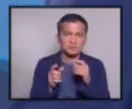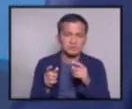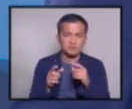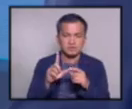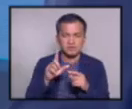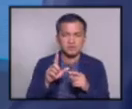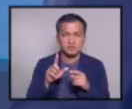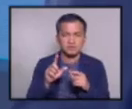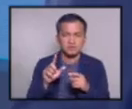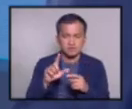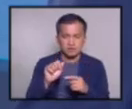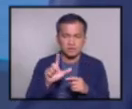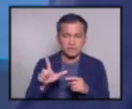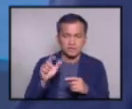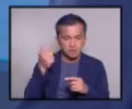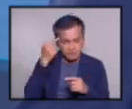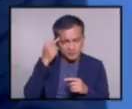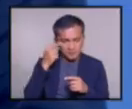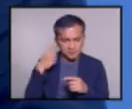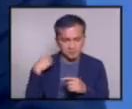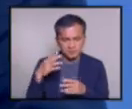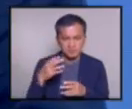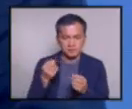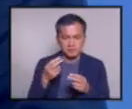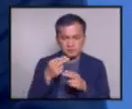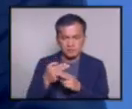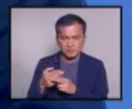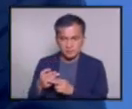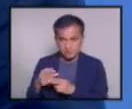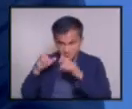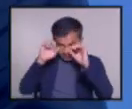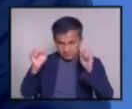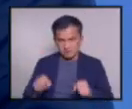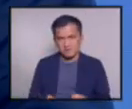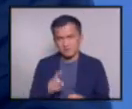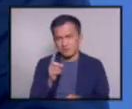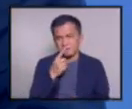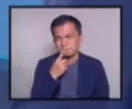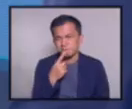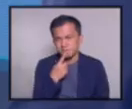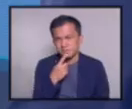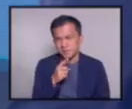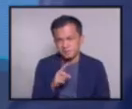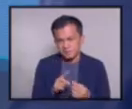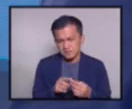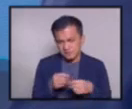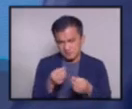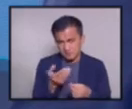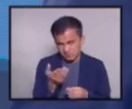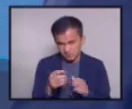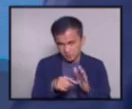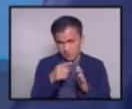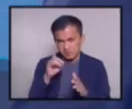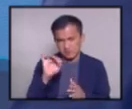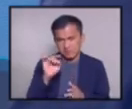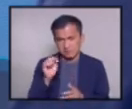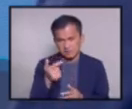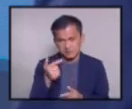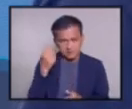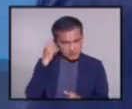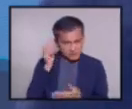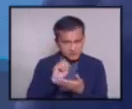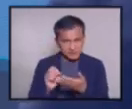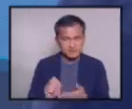government officials. At marami na pong napangalanan ng Pangulo dyan, no? Ano pong masasabi ninyo, given that you were once the ILG